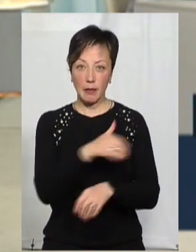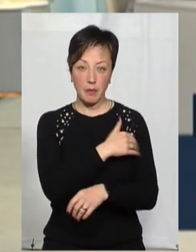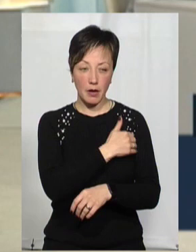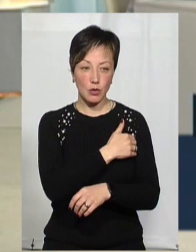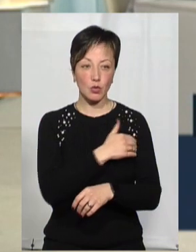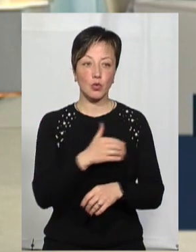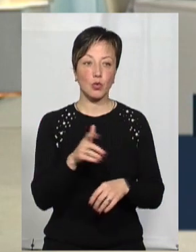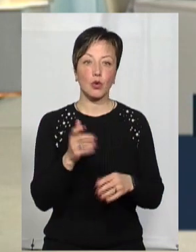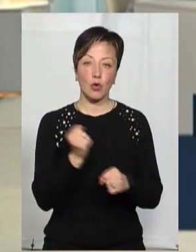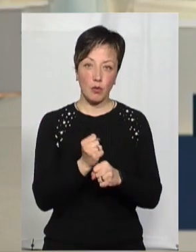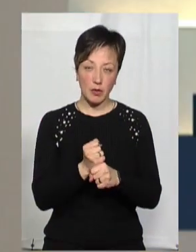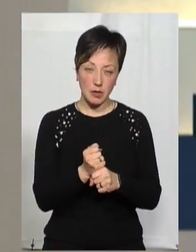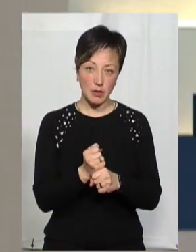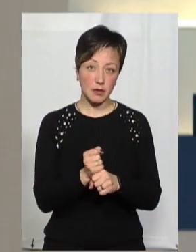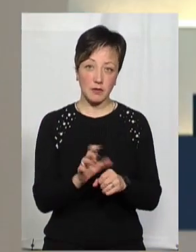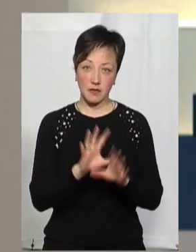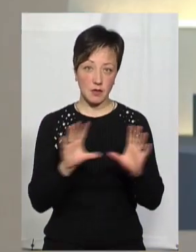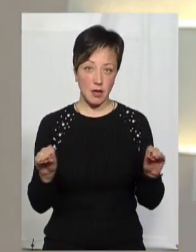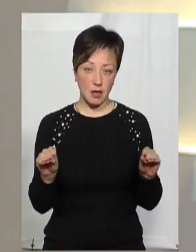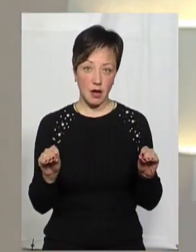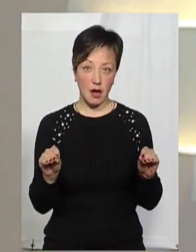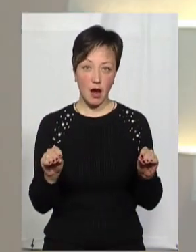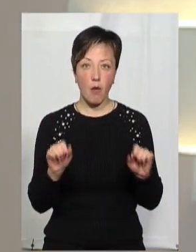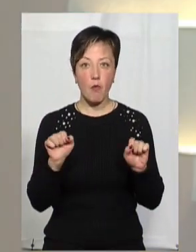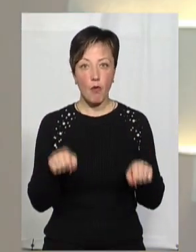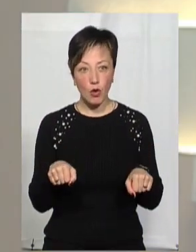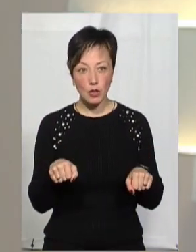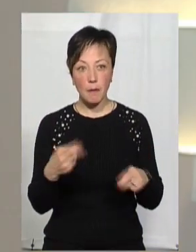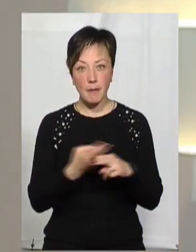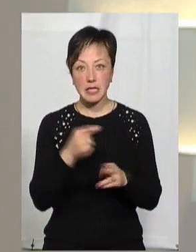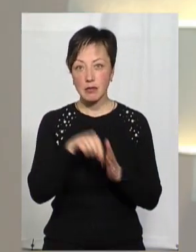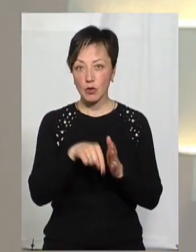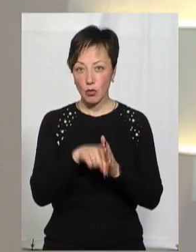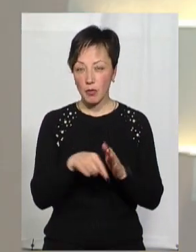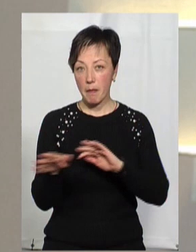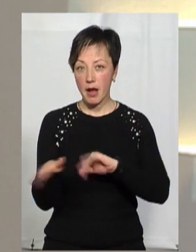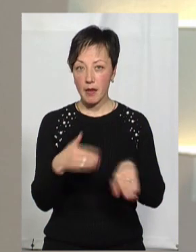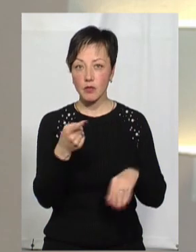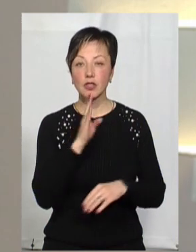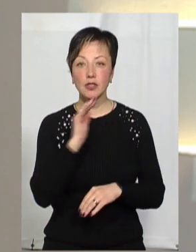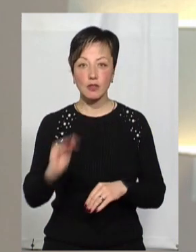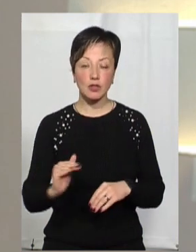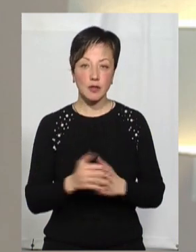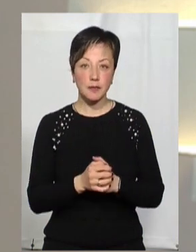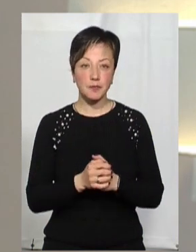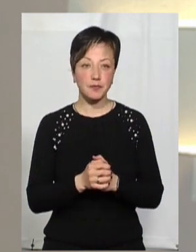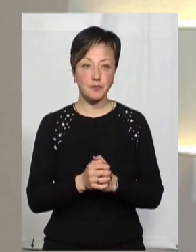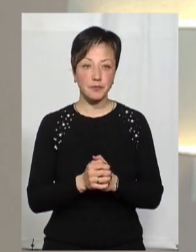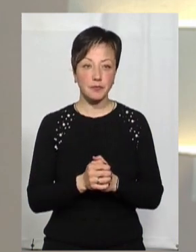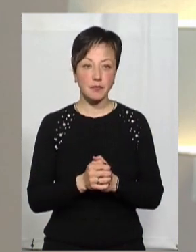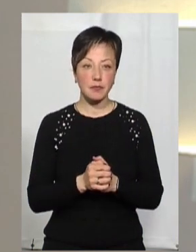температуру, скринінг робили, так, і все. А може бути безсимптомний перебіг, от ви сказали, як в тої дівчинки, в якої виявили.